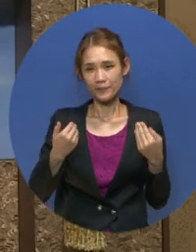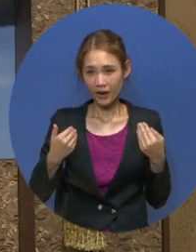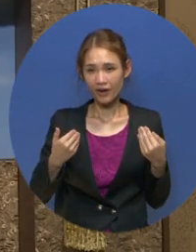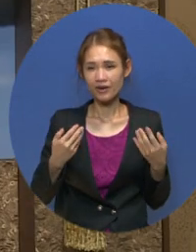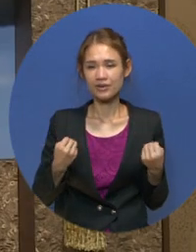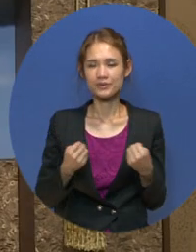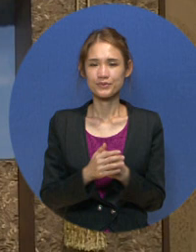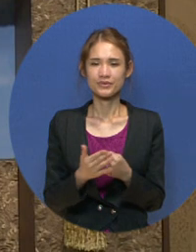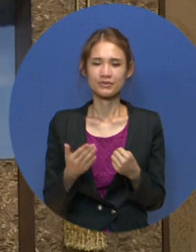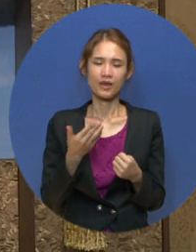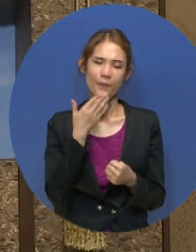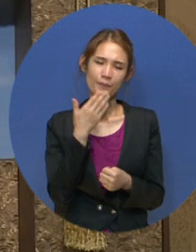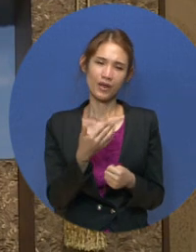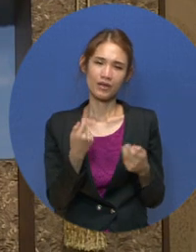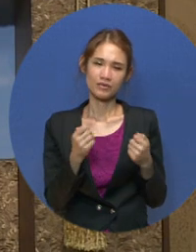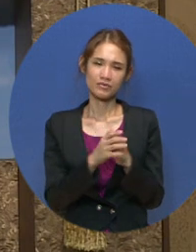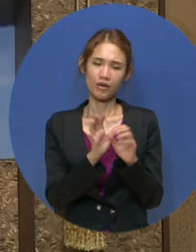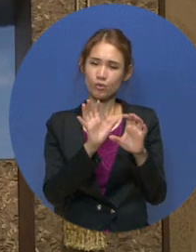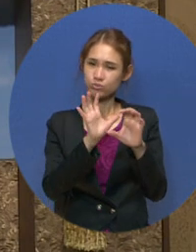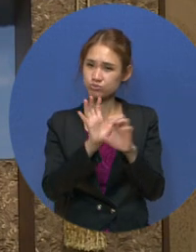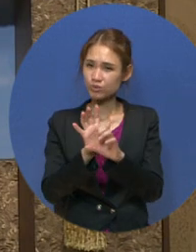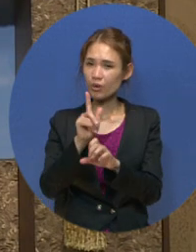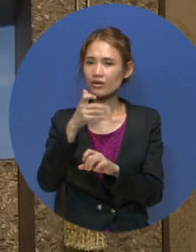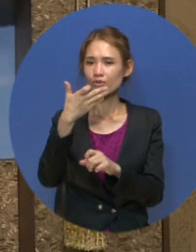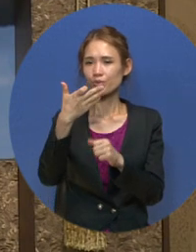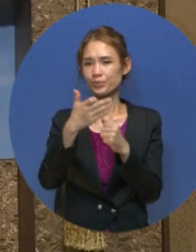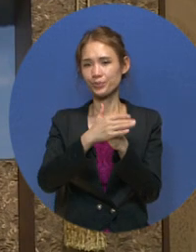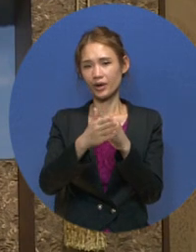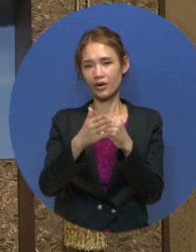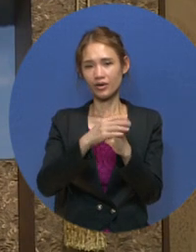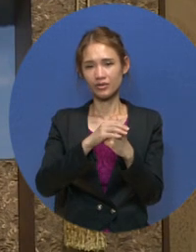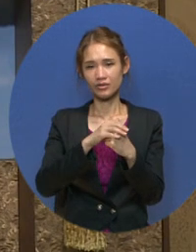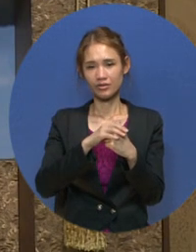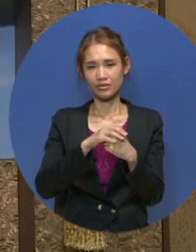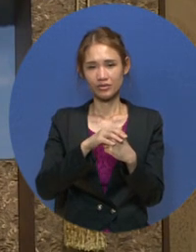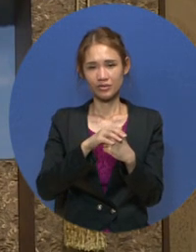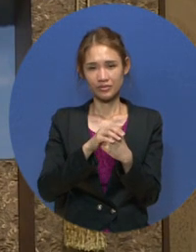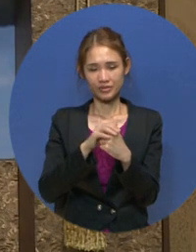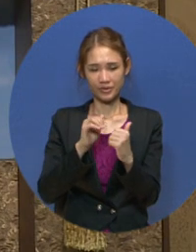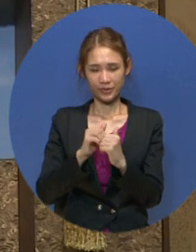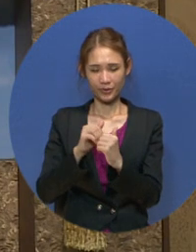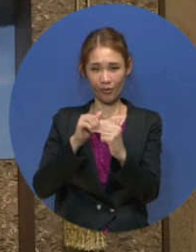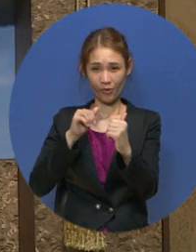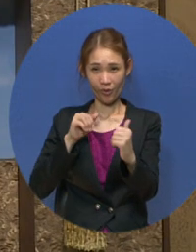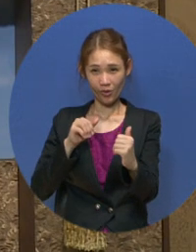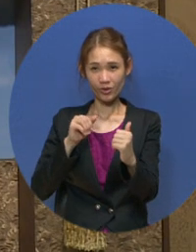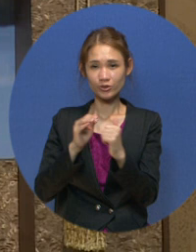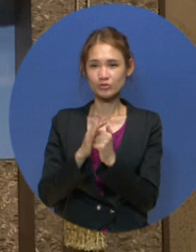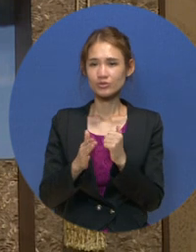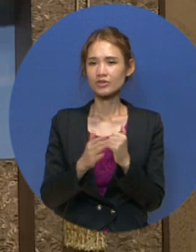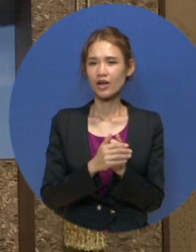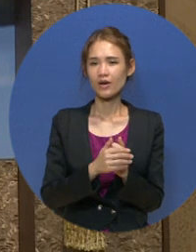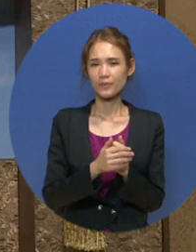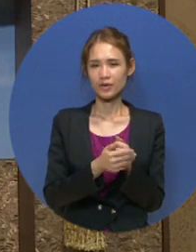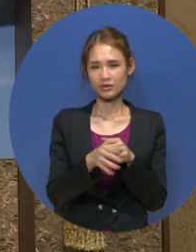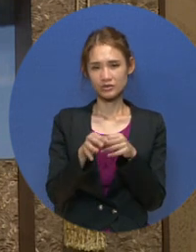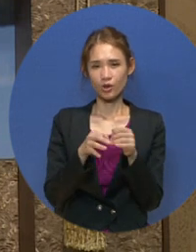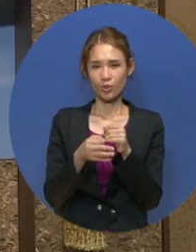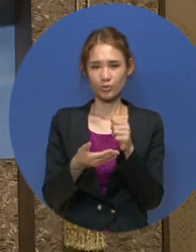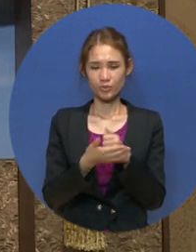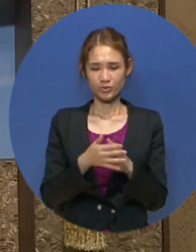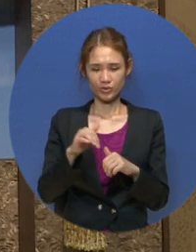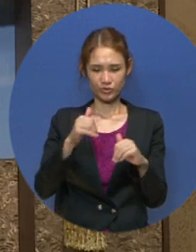것 같습니다. 그런데 코로나가 오면서 비대면이 활성화되면서 오프라인 매장에 손님들이